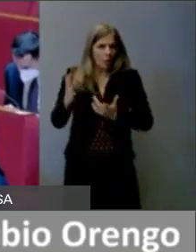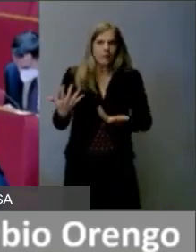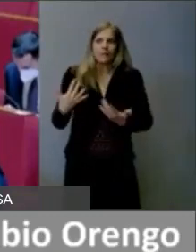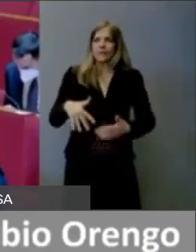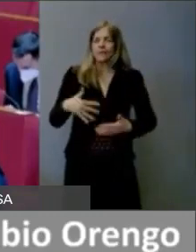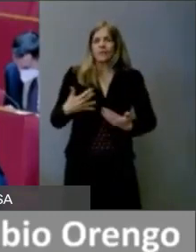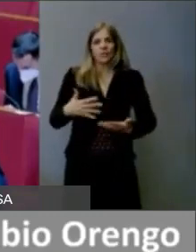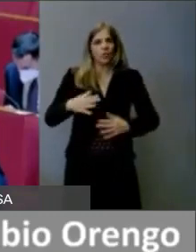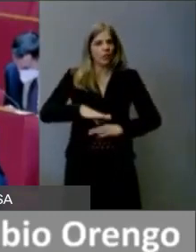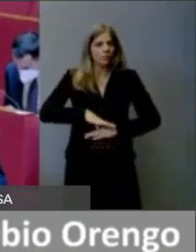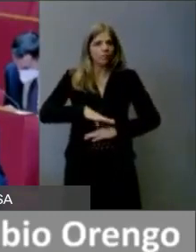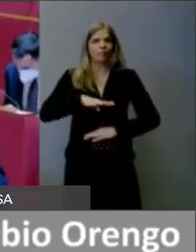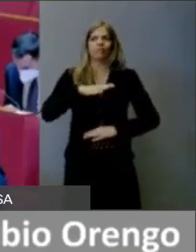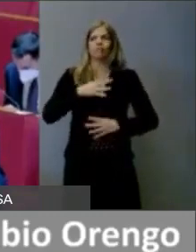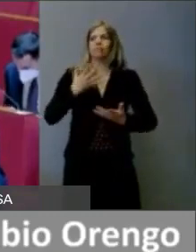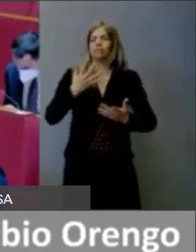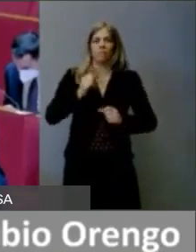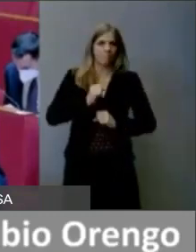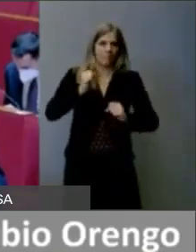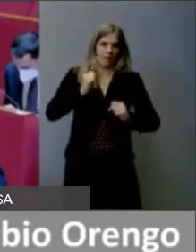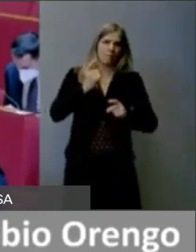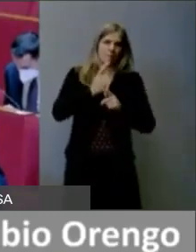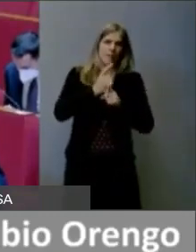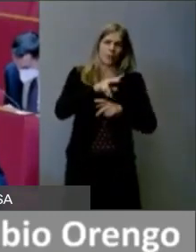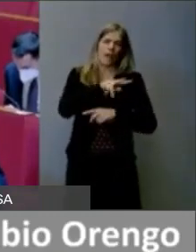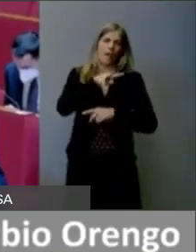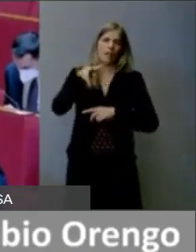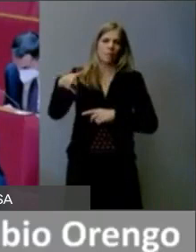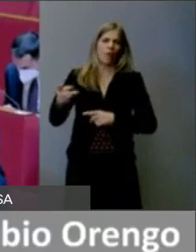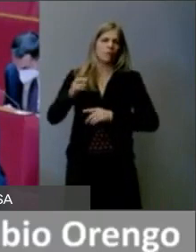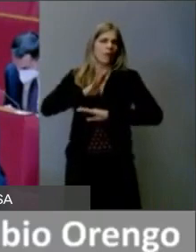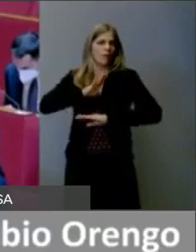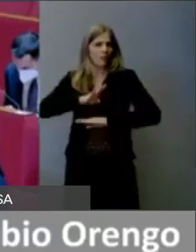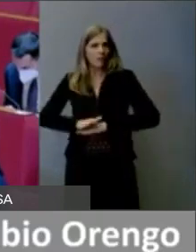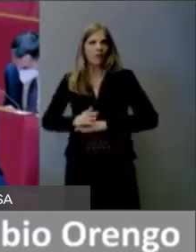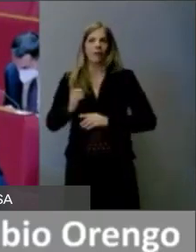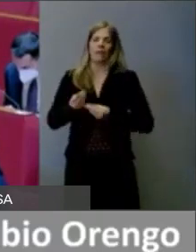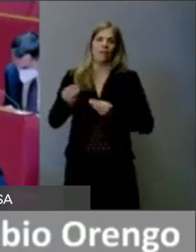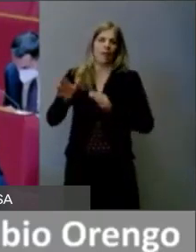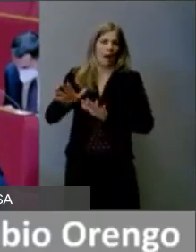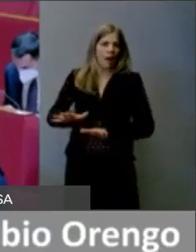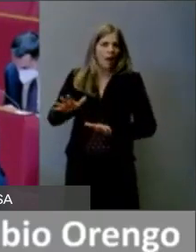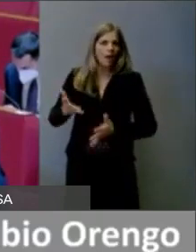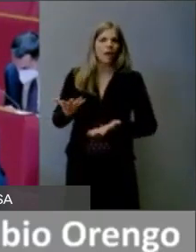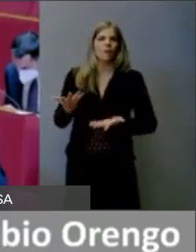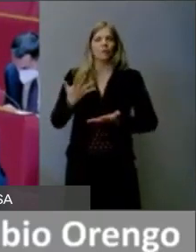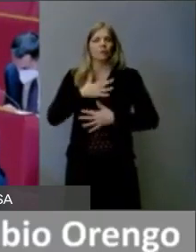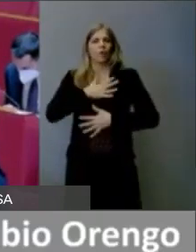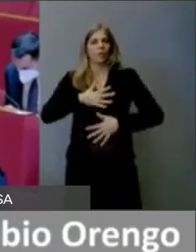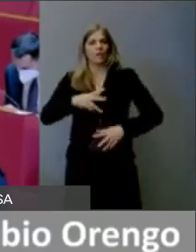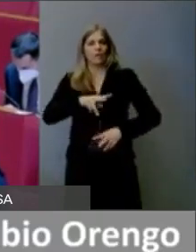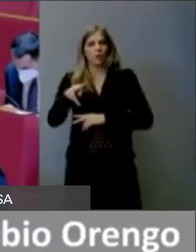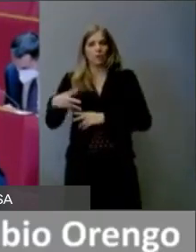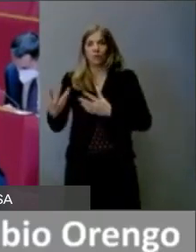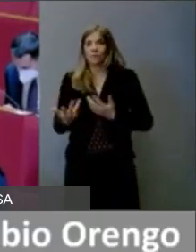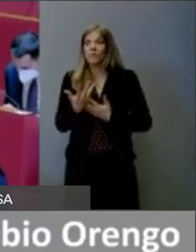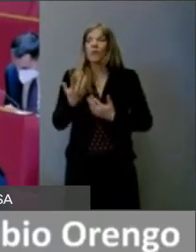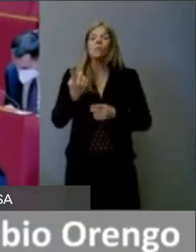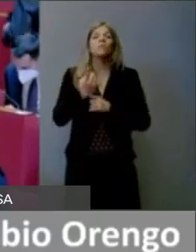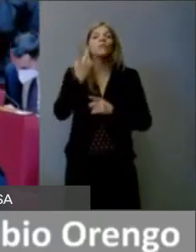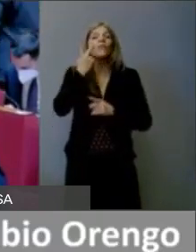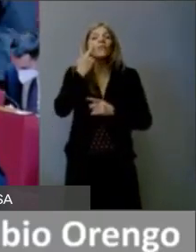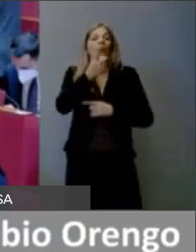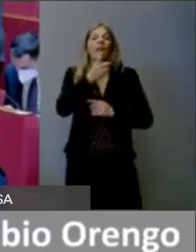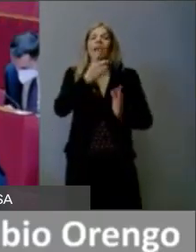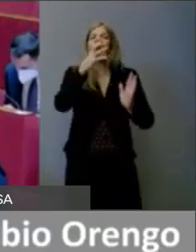essere chiarita, deve essere soddisfatta. Bisognerà capire quante ore eventualmente in questa casa,